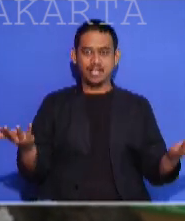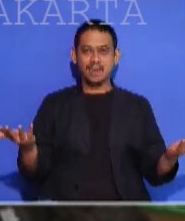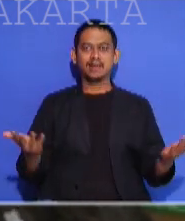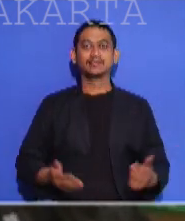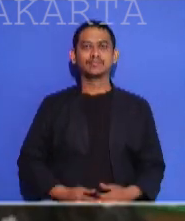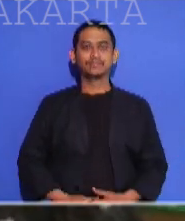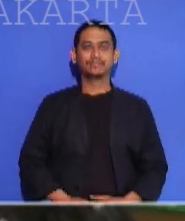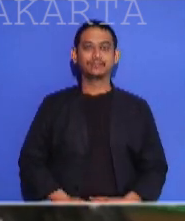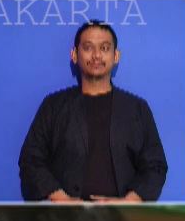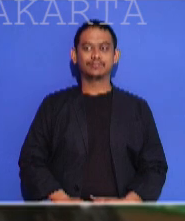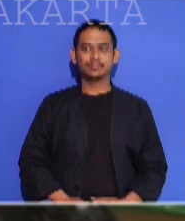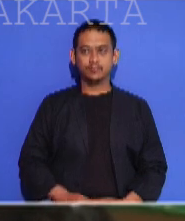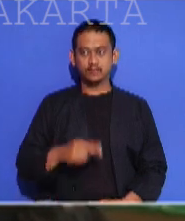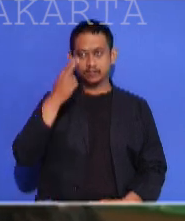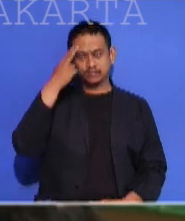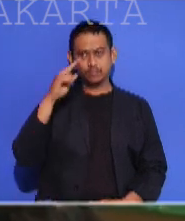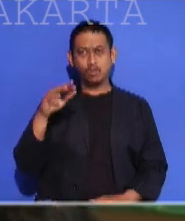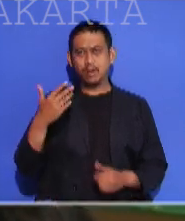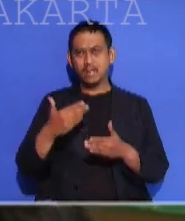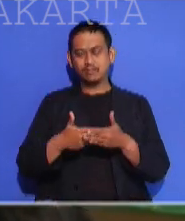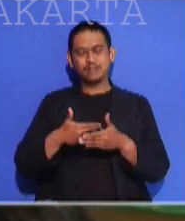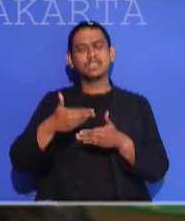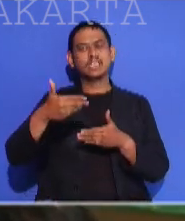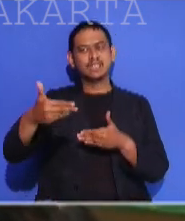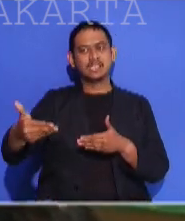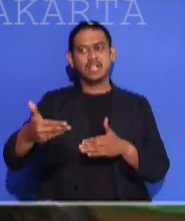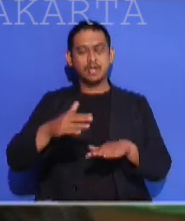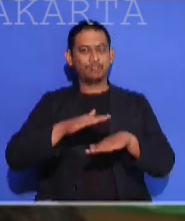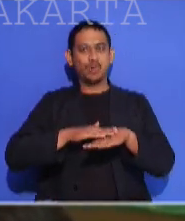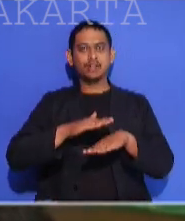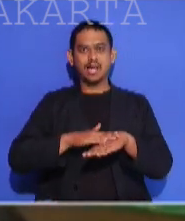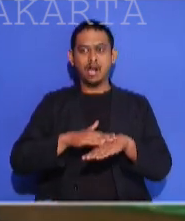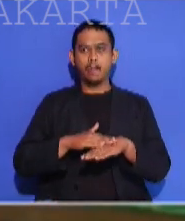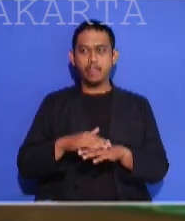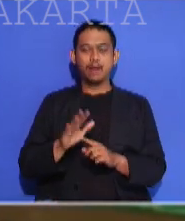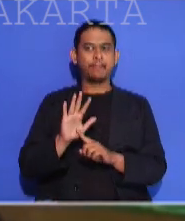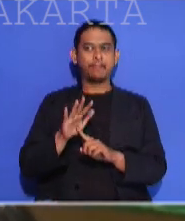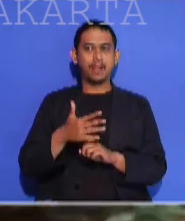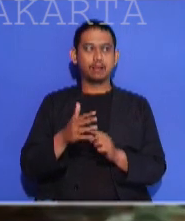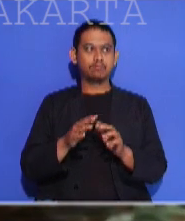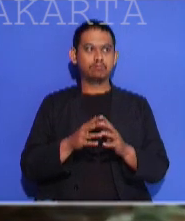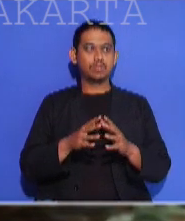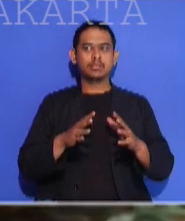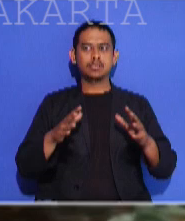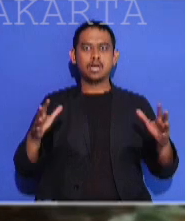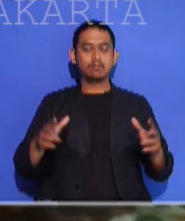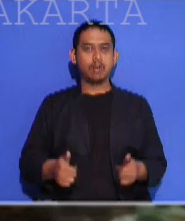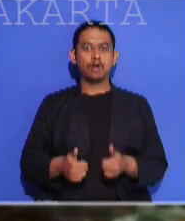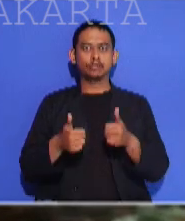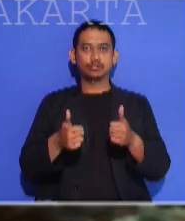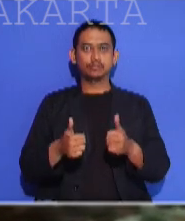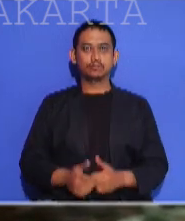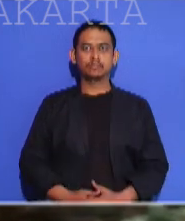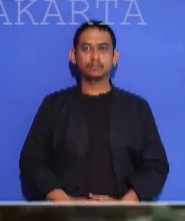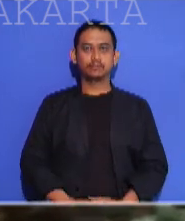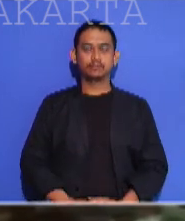untuk untuk kegiatan untuk pengembangan maupun untuk Paran budaya ada dua Bupati Bantul Abdul